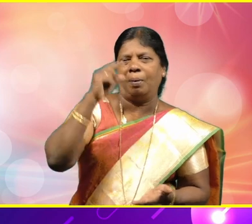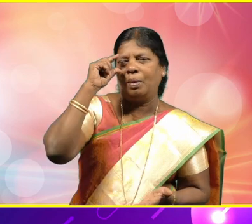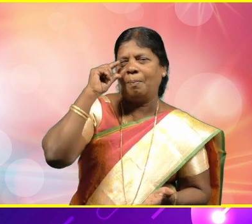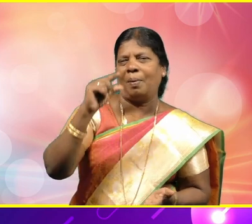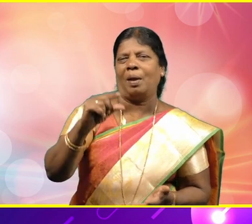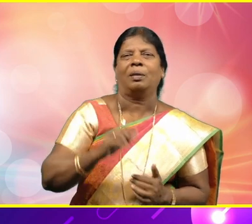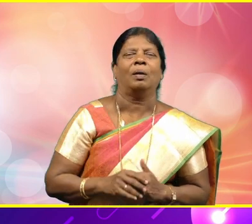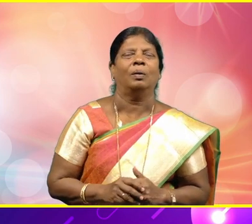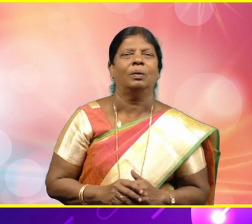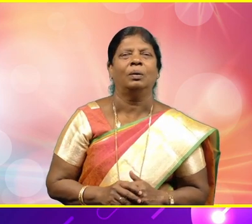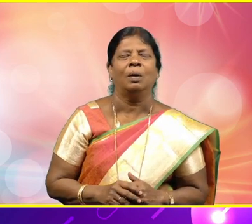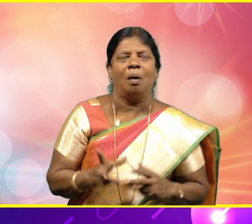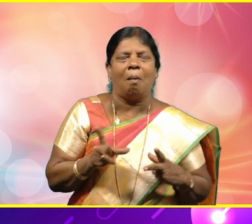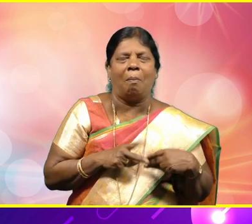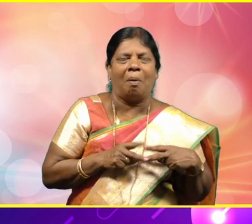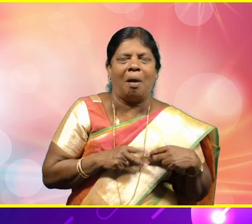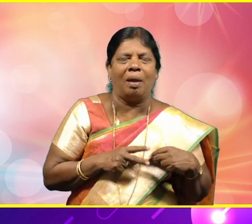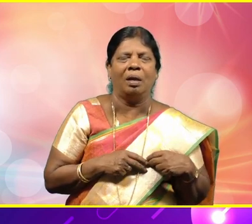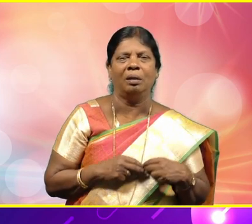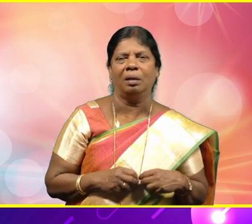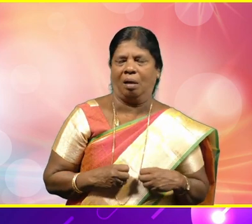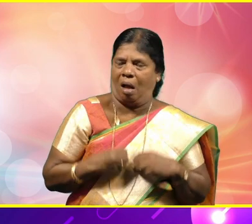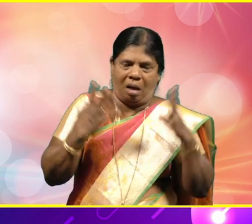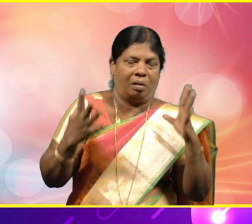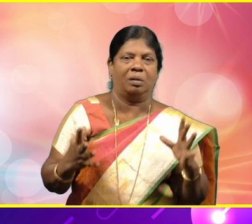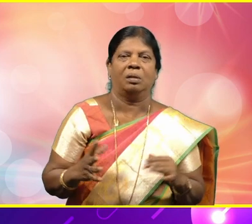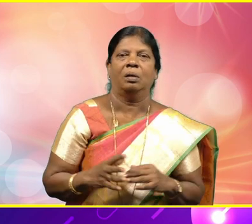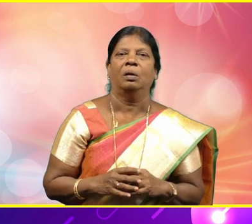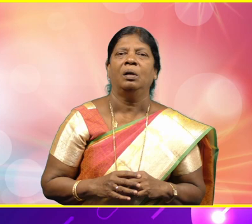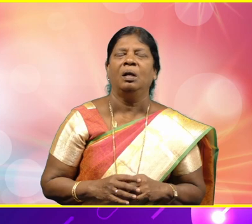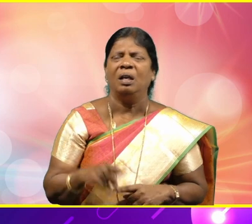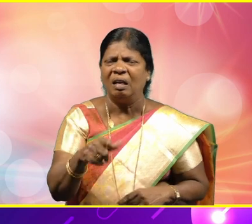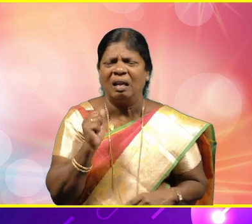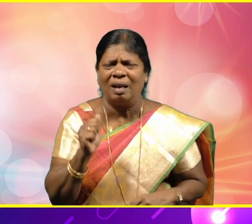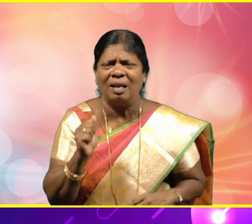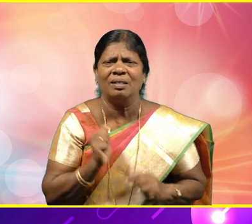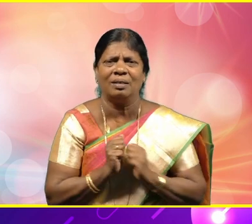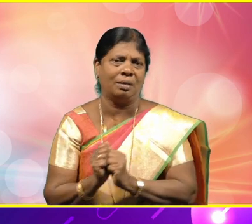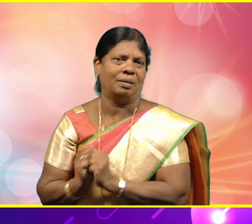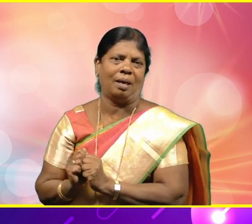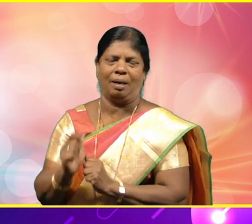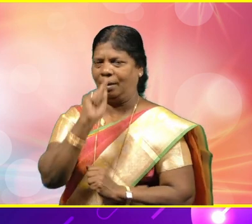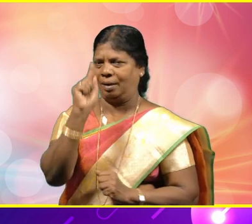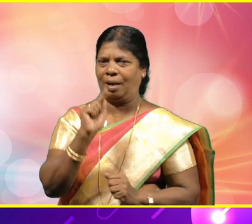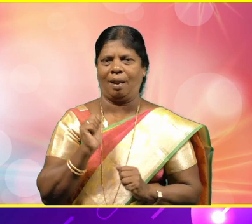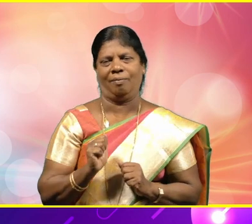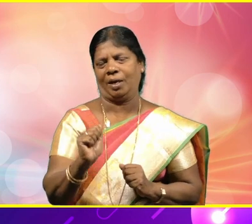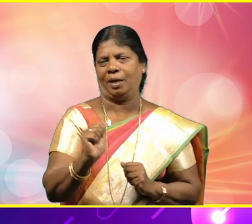பார்த்து பயந்து அதிர்ந்து போனான். நீ என்ன செய்தாய் என்று